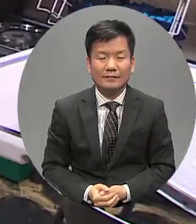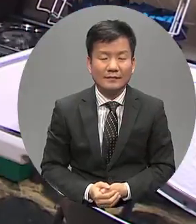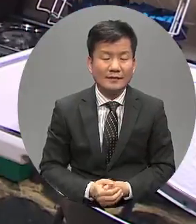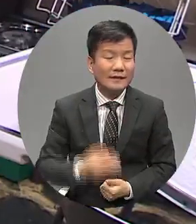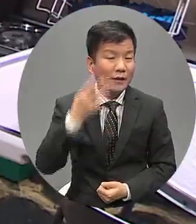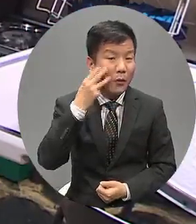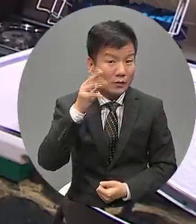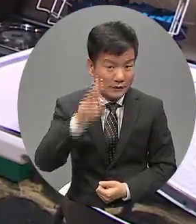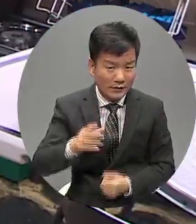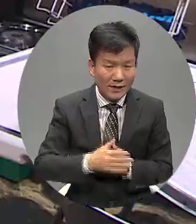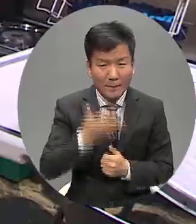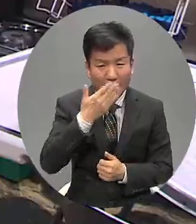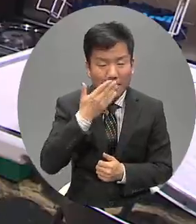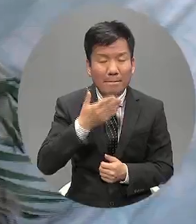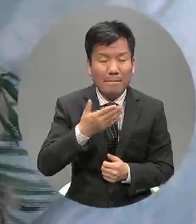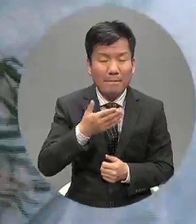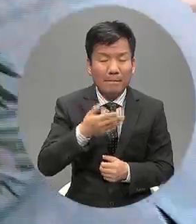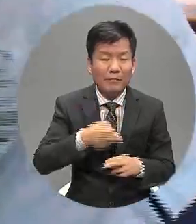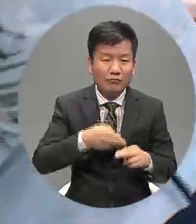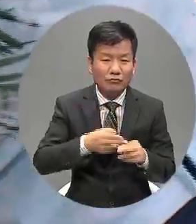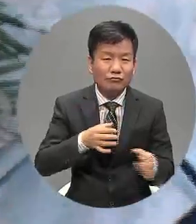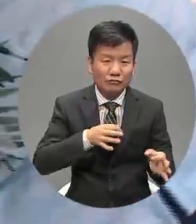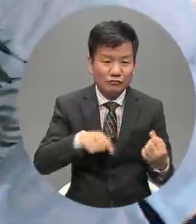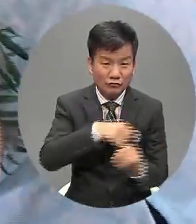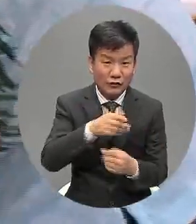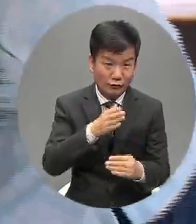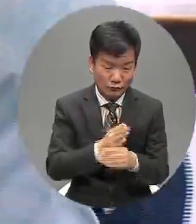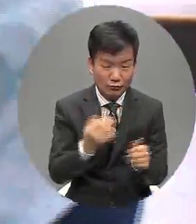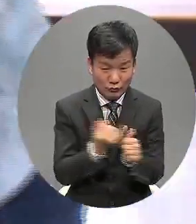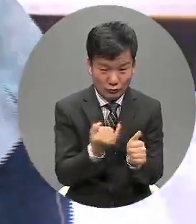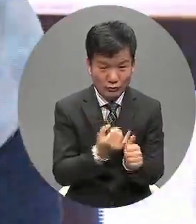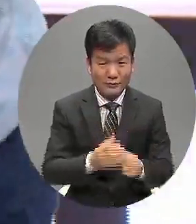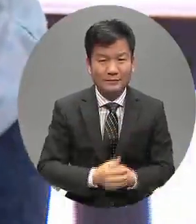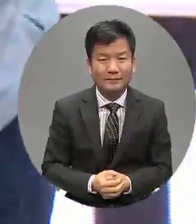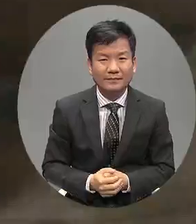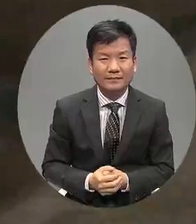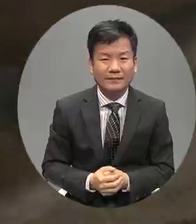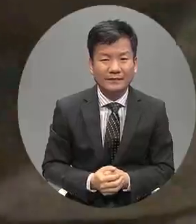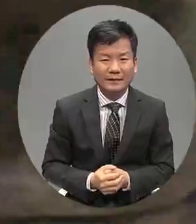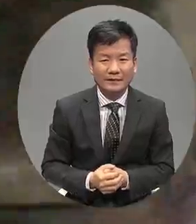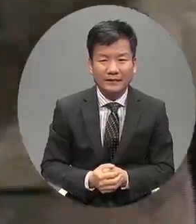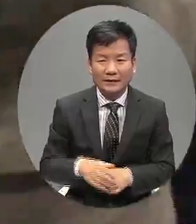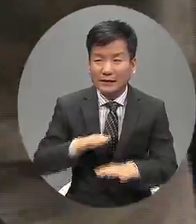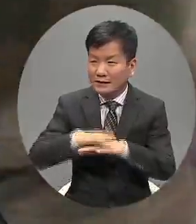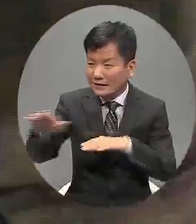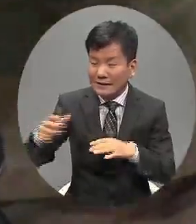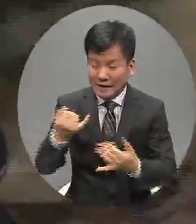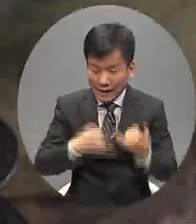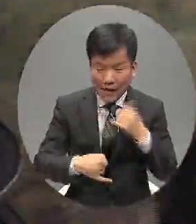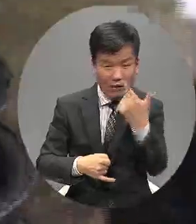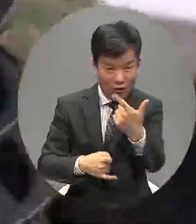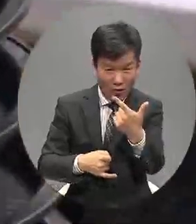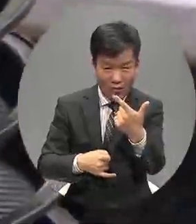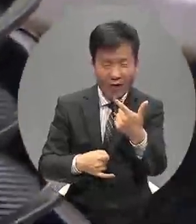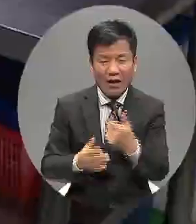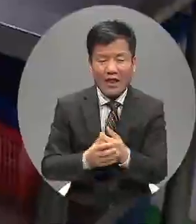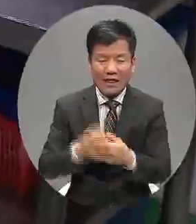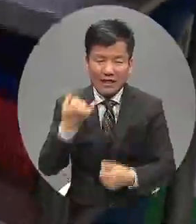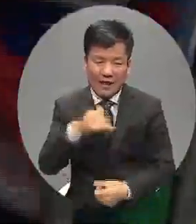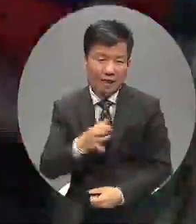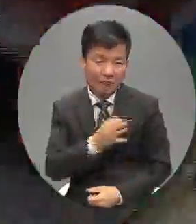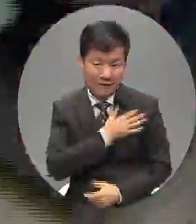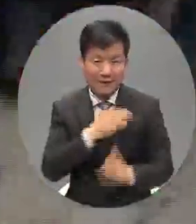옥천 군북면에서 식당을 운영하는 김민호, 황미경 부부. 주변에서 딸 여섯의 부모, 딸